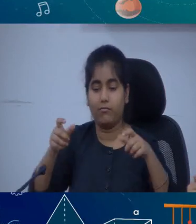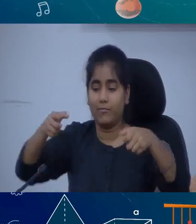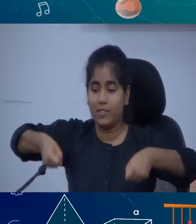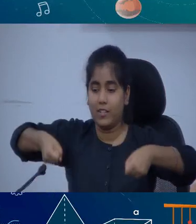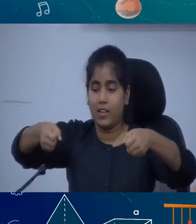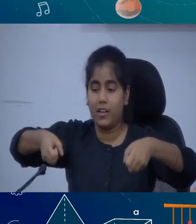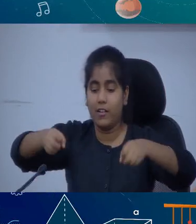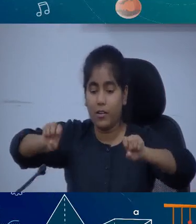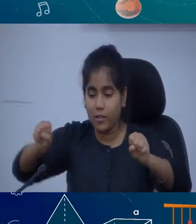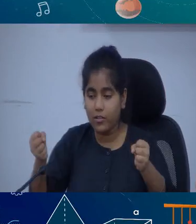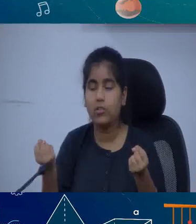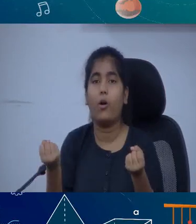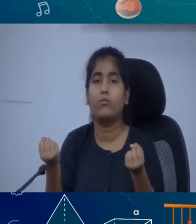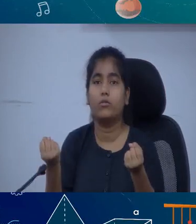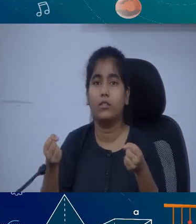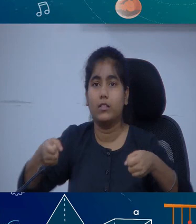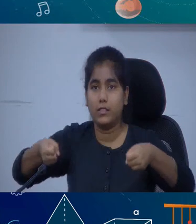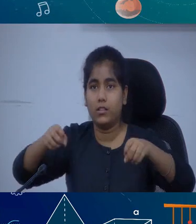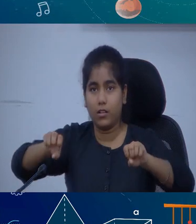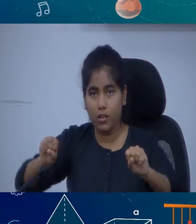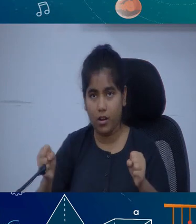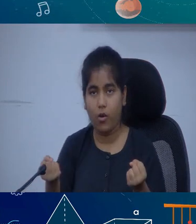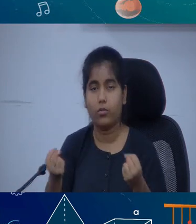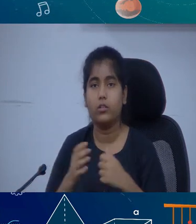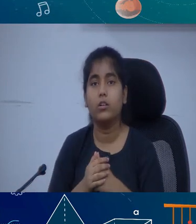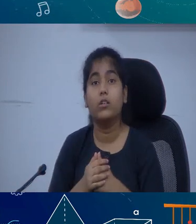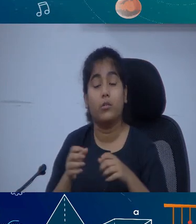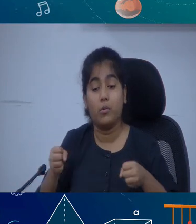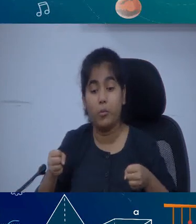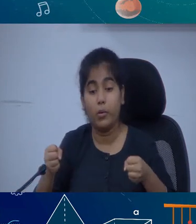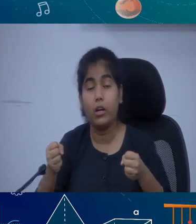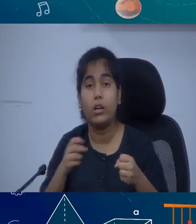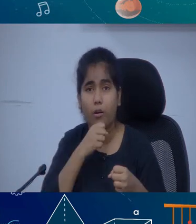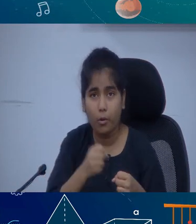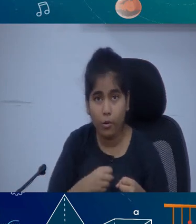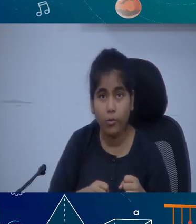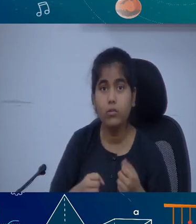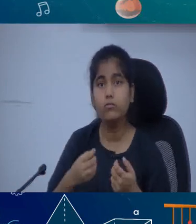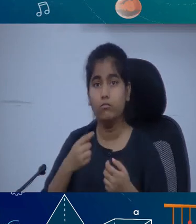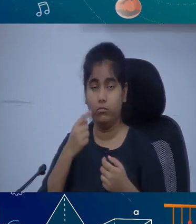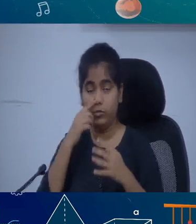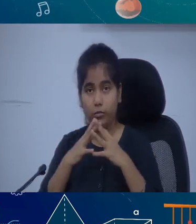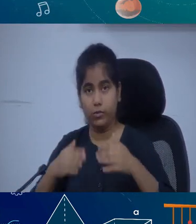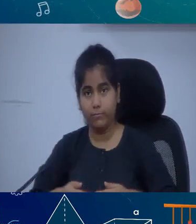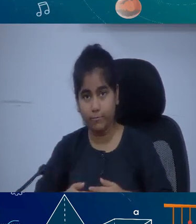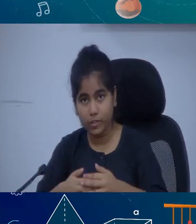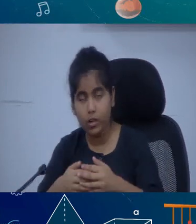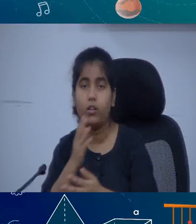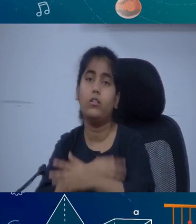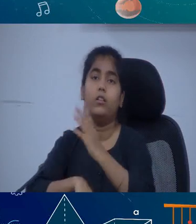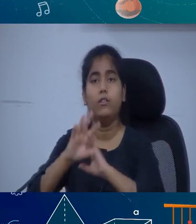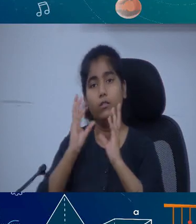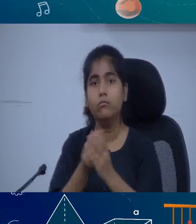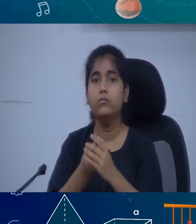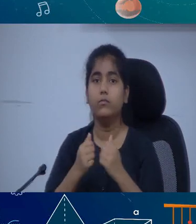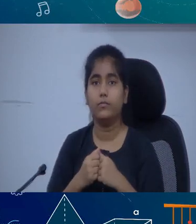जो स्टेयरकेस है वो राउंडेड, उसमें हैंड रेल्स हो, पकड़ के चलना बहुत अनिवार्य है हर एक की स्टेबिलिटी के लिए, चाहे